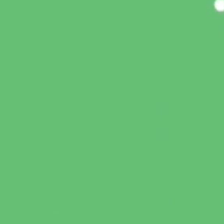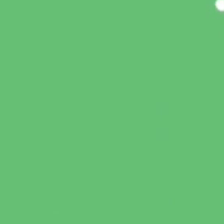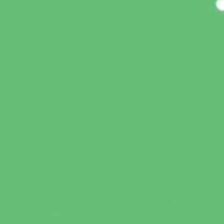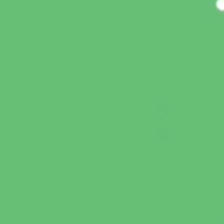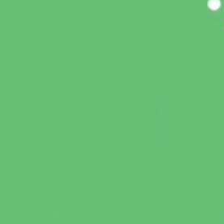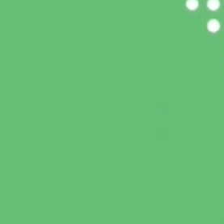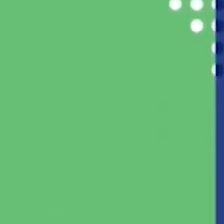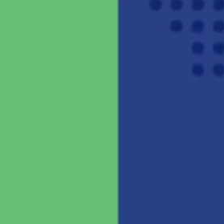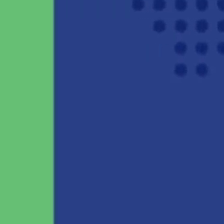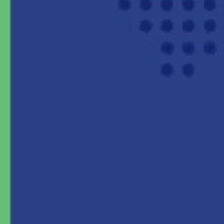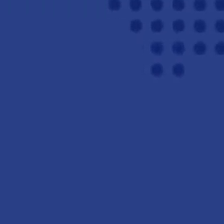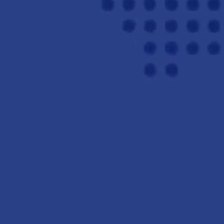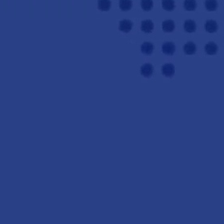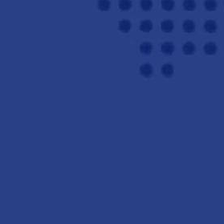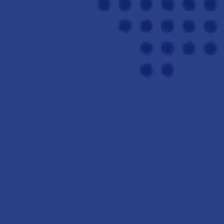Музика